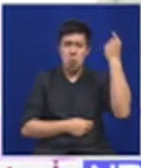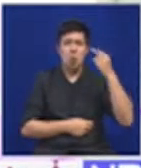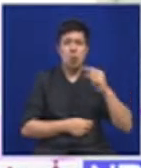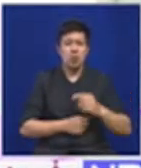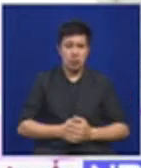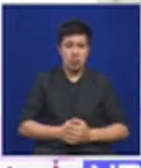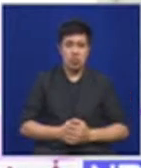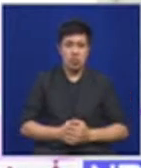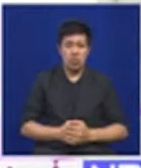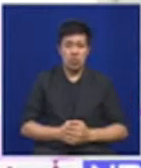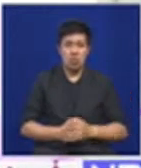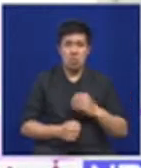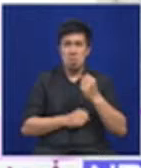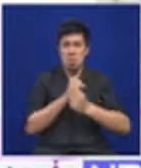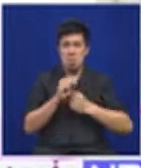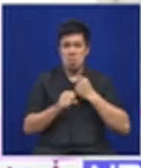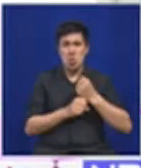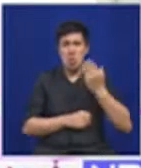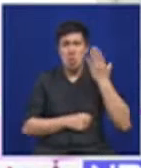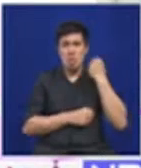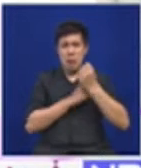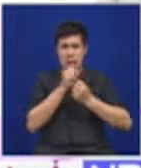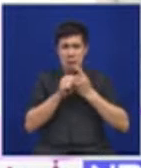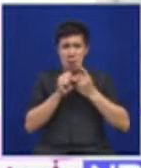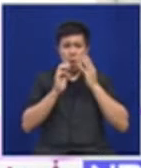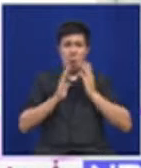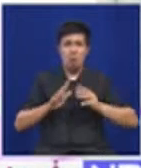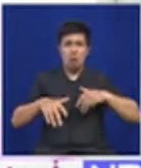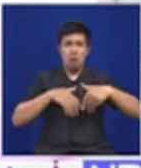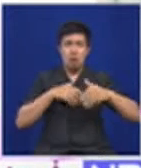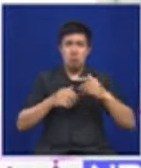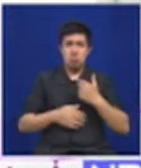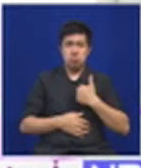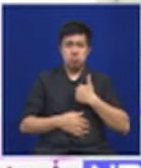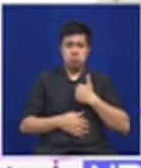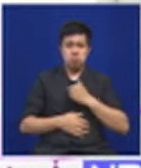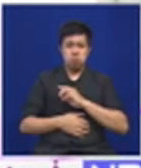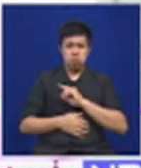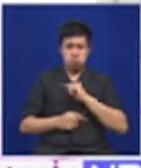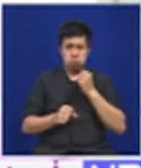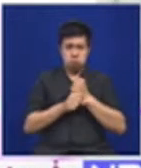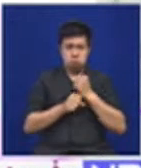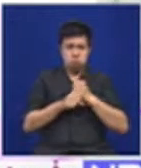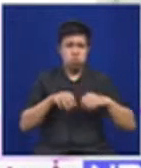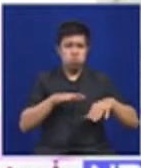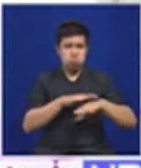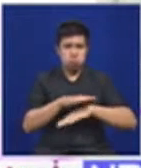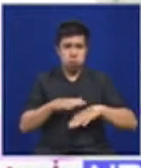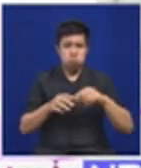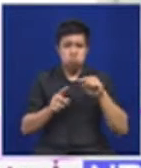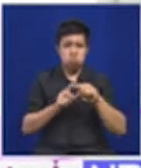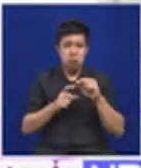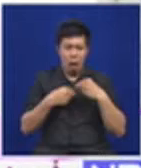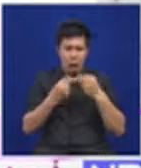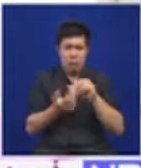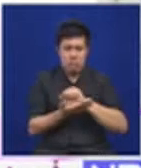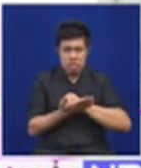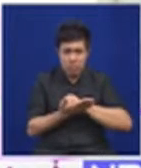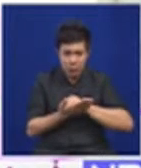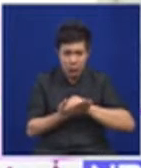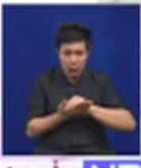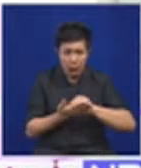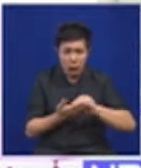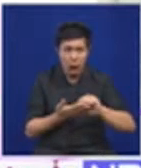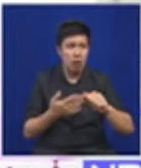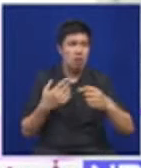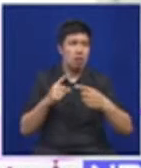นเมื่อปีที่แล้ว1ปีเนี่ยคนบึงการเขารักษาวินัยด้วยการสร้างพื้นฐานด้วยการรักษาความสะอาดทั้งบ้านทั้งเมืองท่